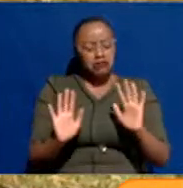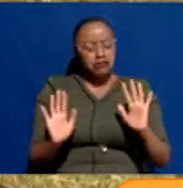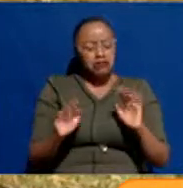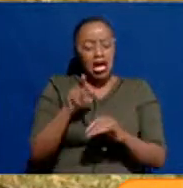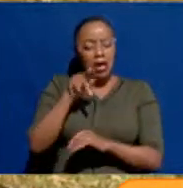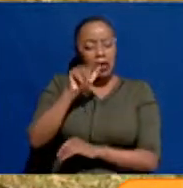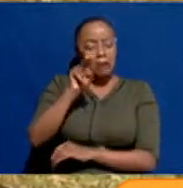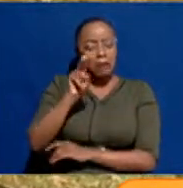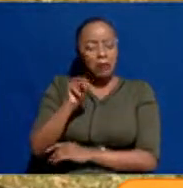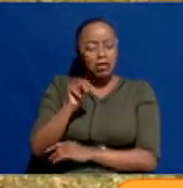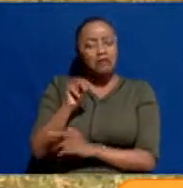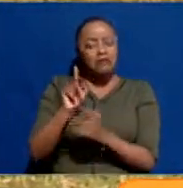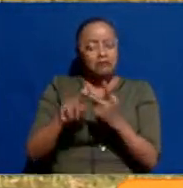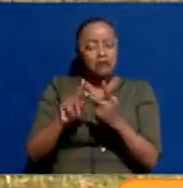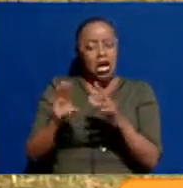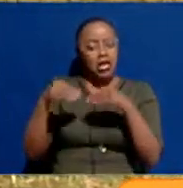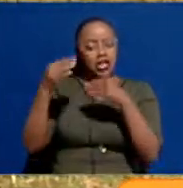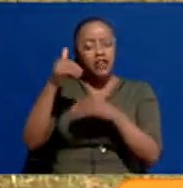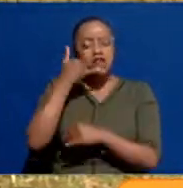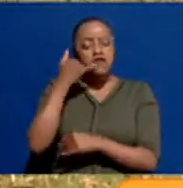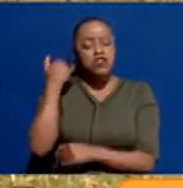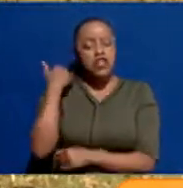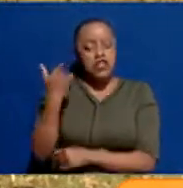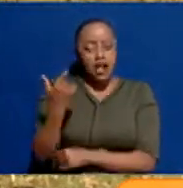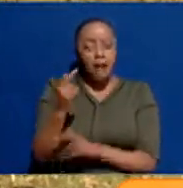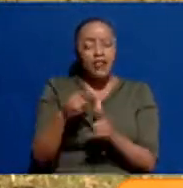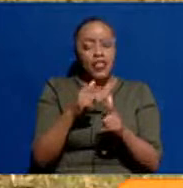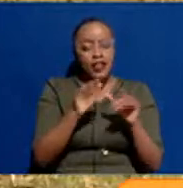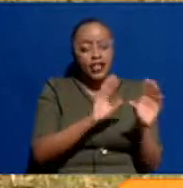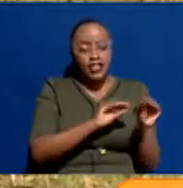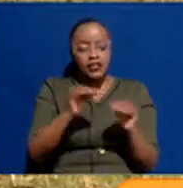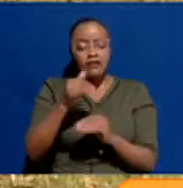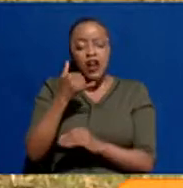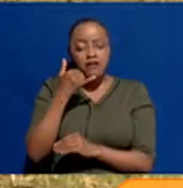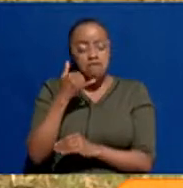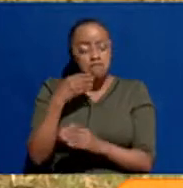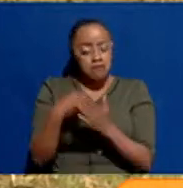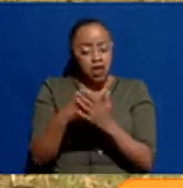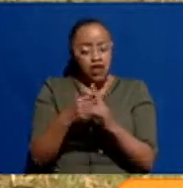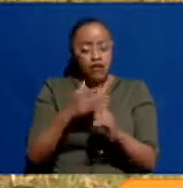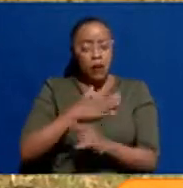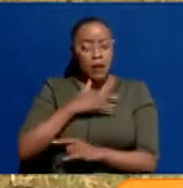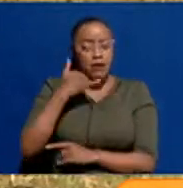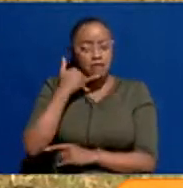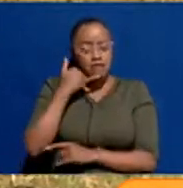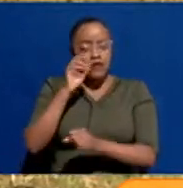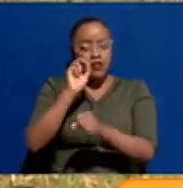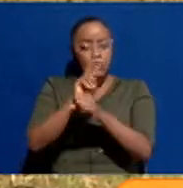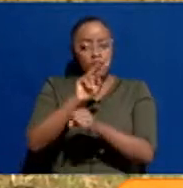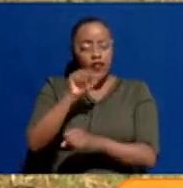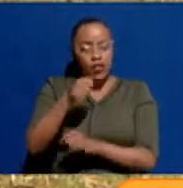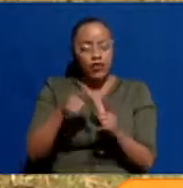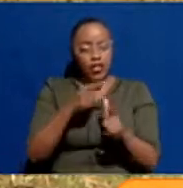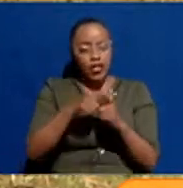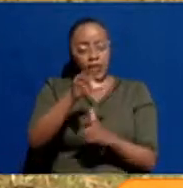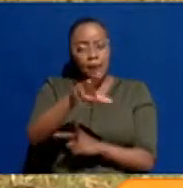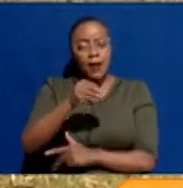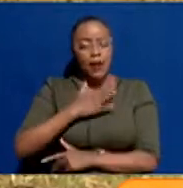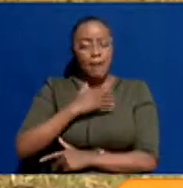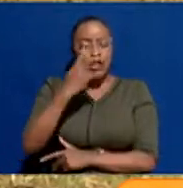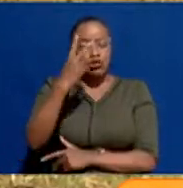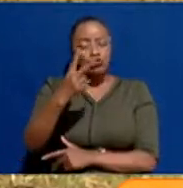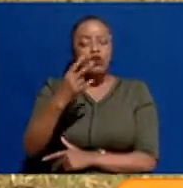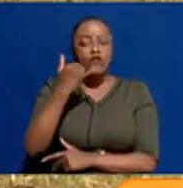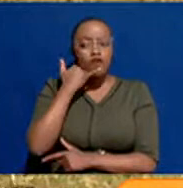pin, nikawapatia namba ya simu, wa transfer pesa kutoka kwa simu yangu 1012. Wakachukua simu zangu